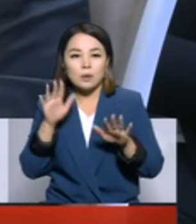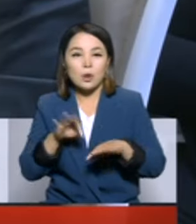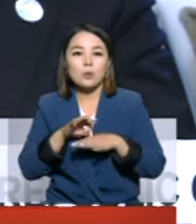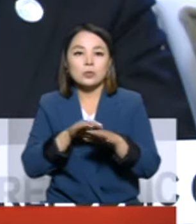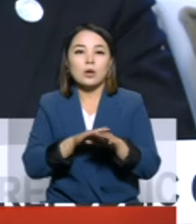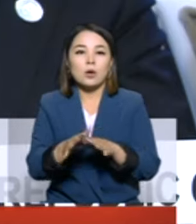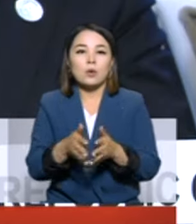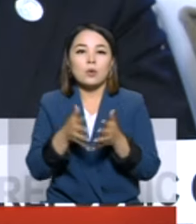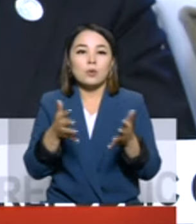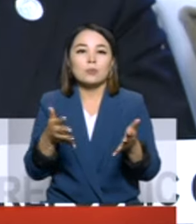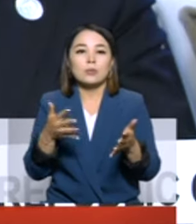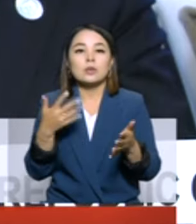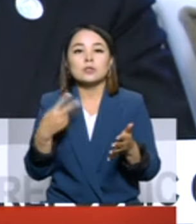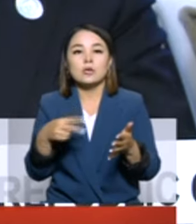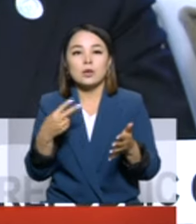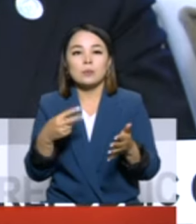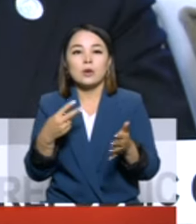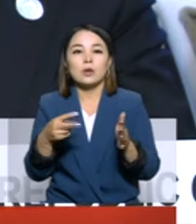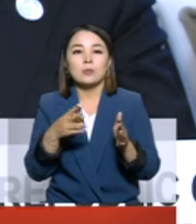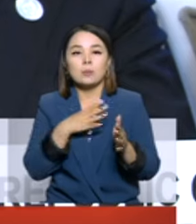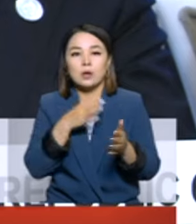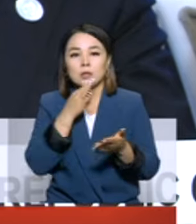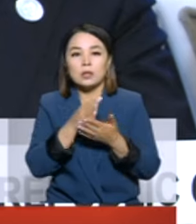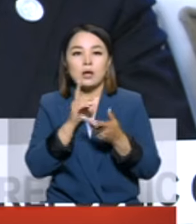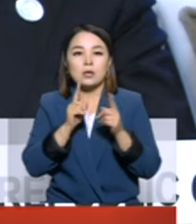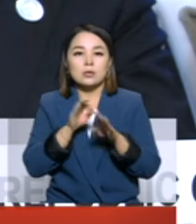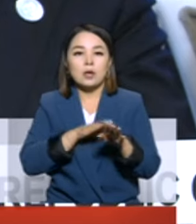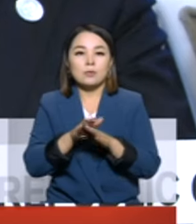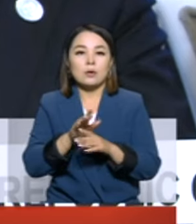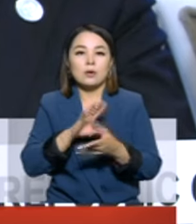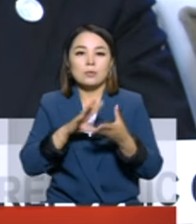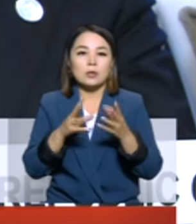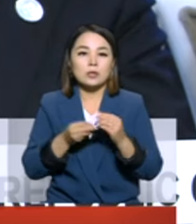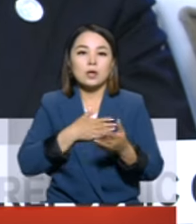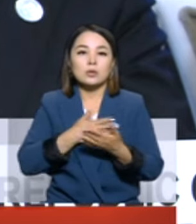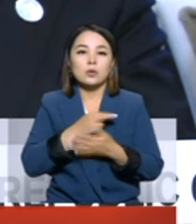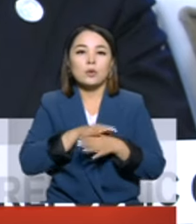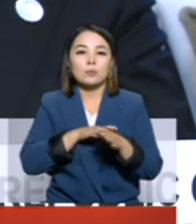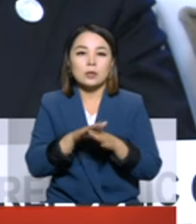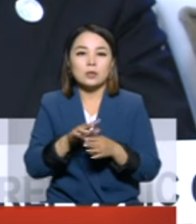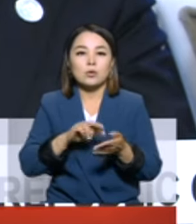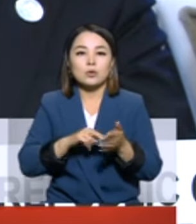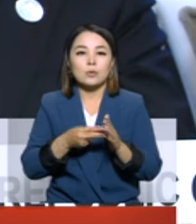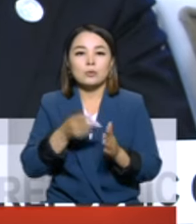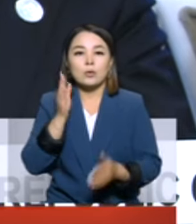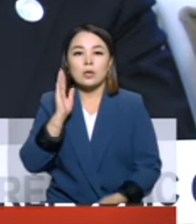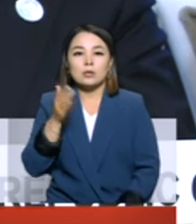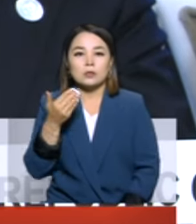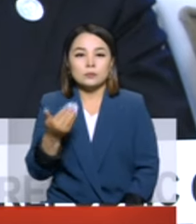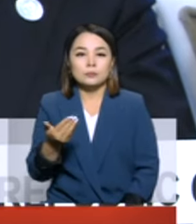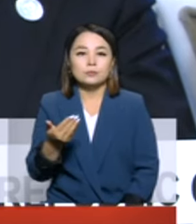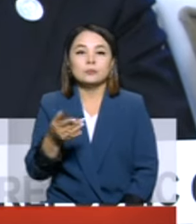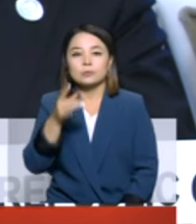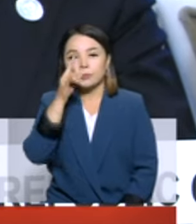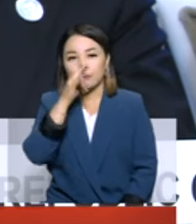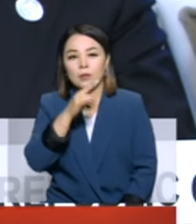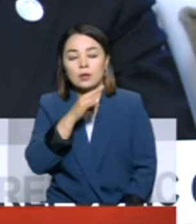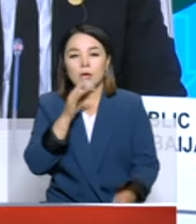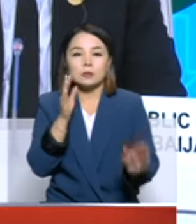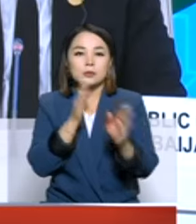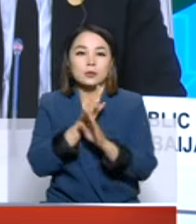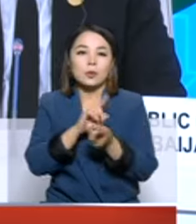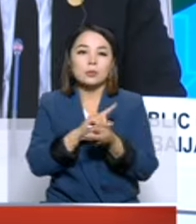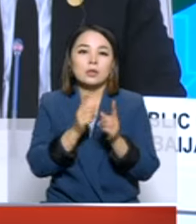өтетін COP29 климат конференциясының жұмысына белсене қатысуды жоспарлап отырмыз. Қазақстан